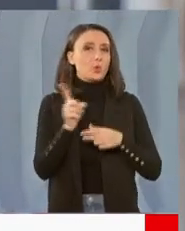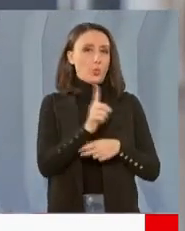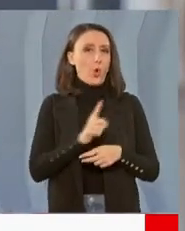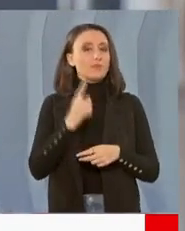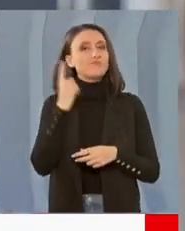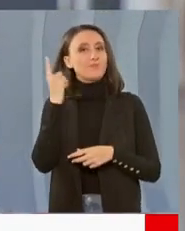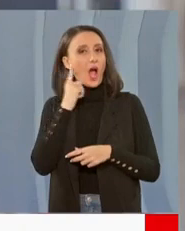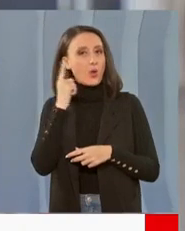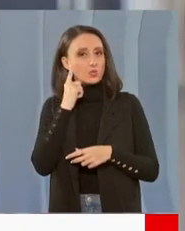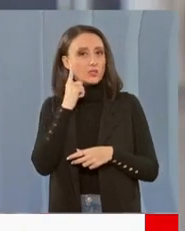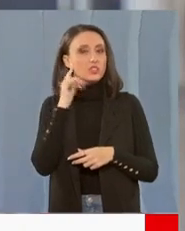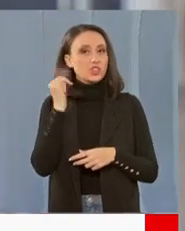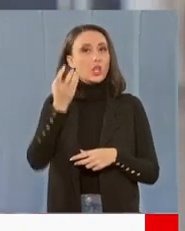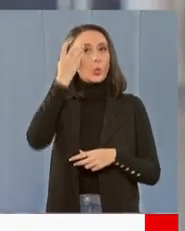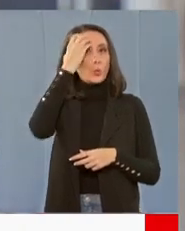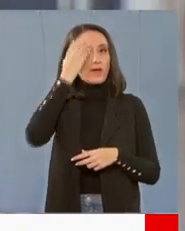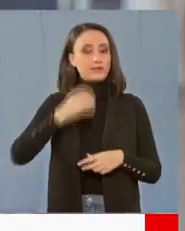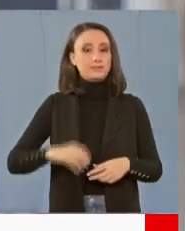disperare va fi auzit într-un final și de guvern.